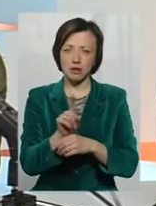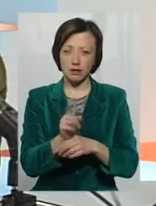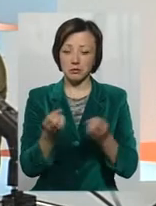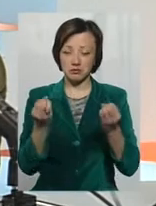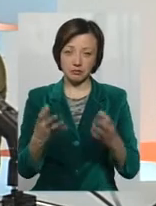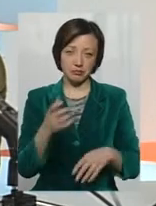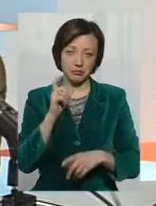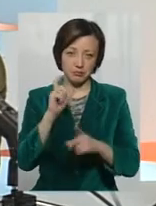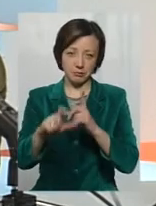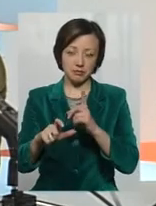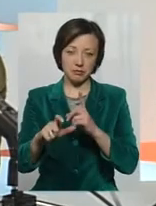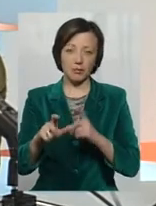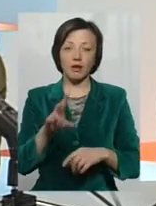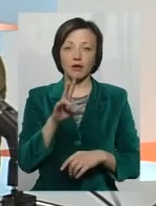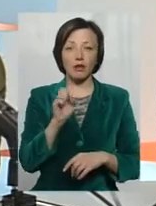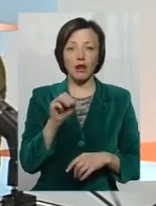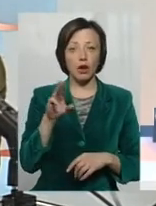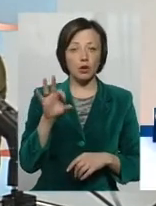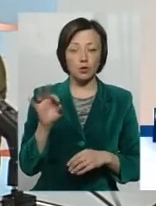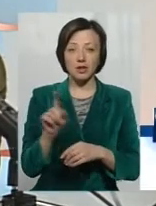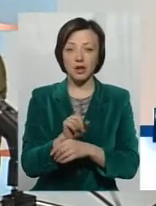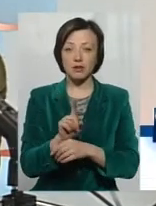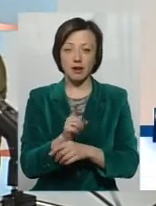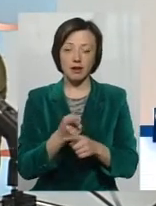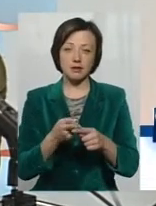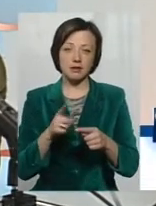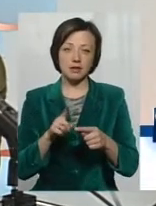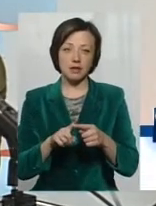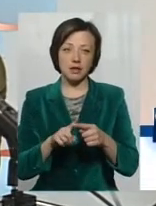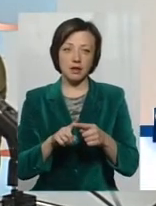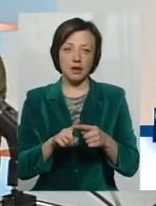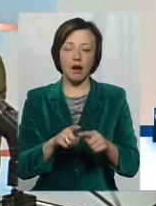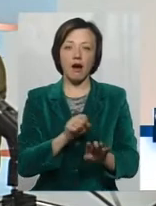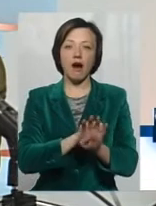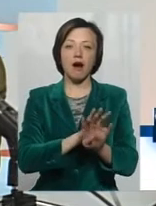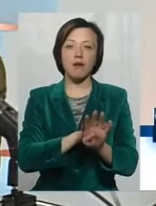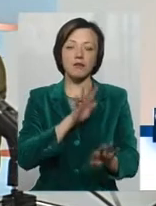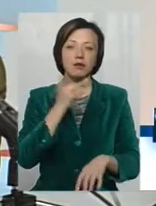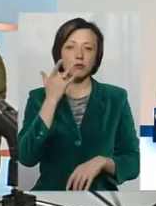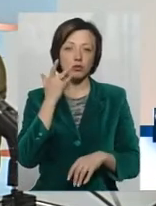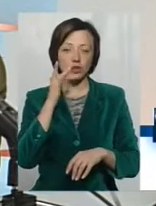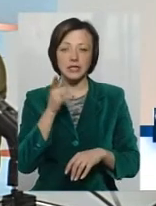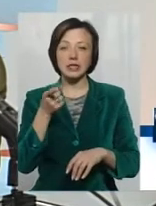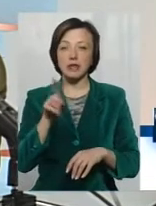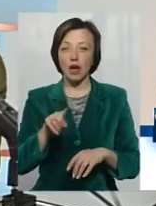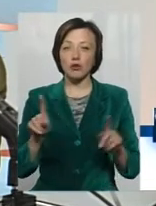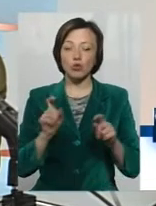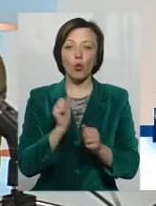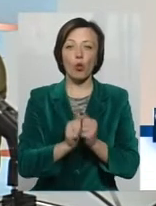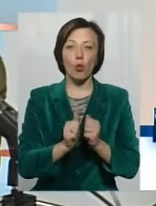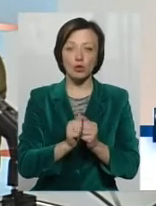просто. НАТОвські стандарти чи стандарти армії Сполучених Штатів Америки – це те, що